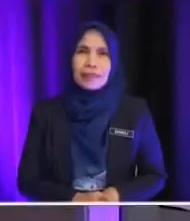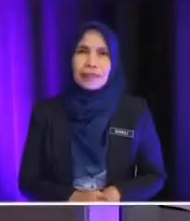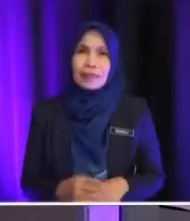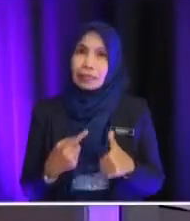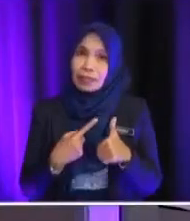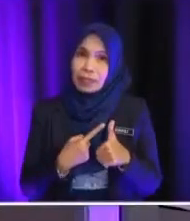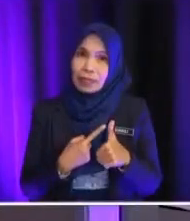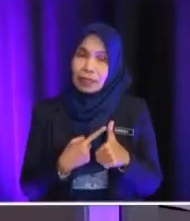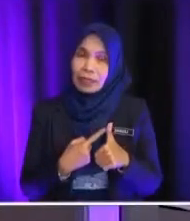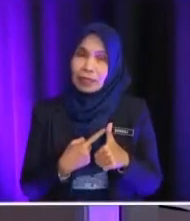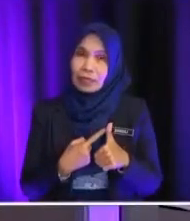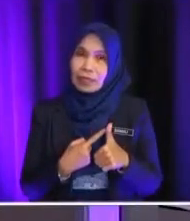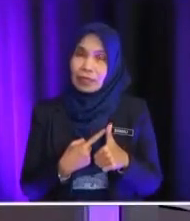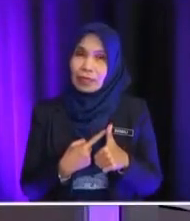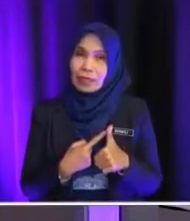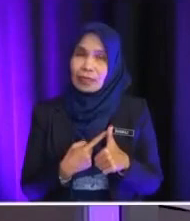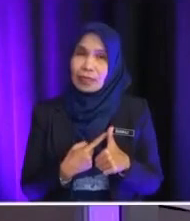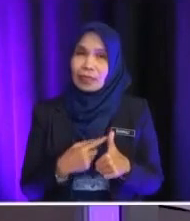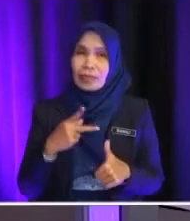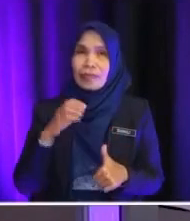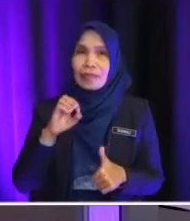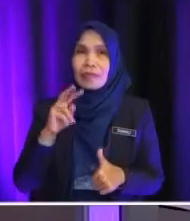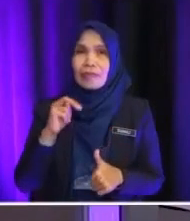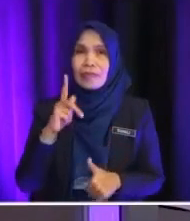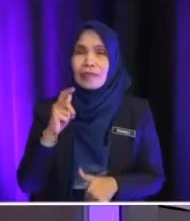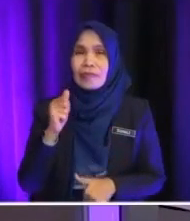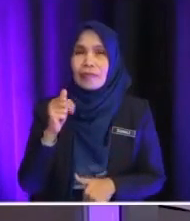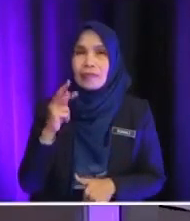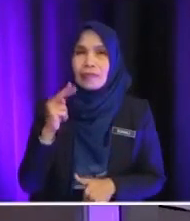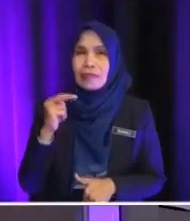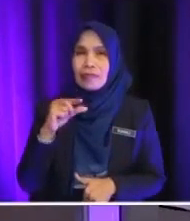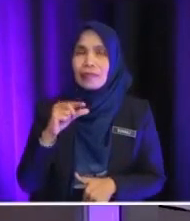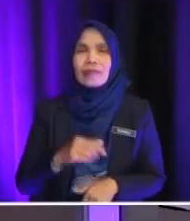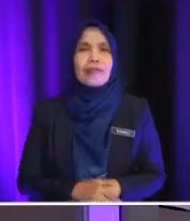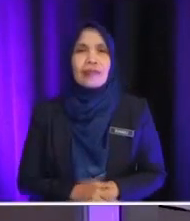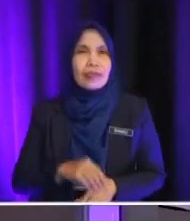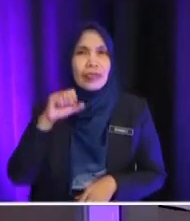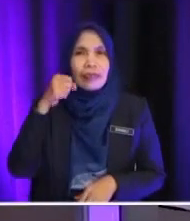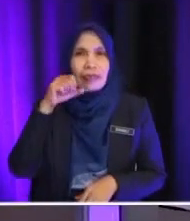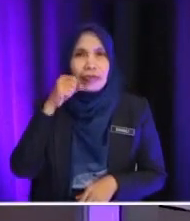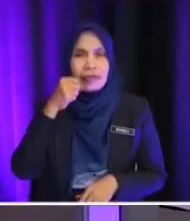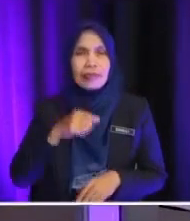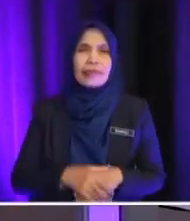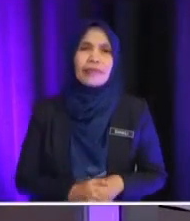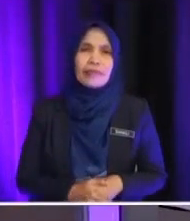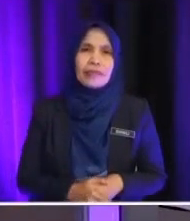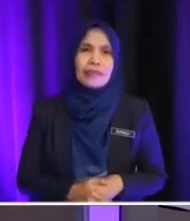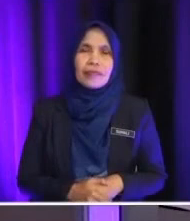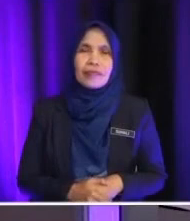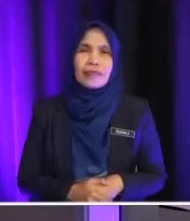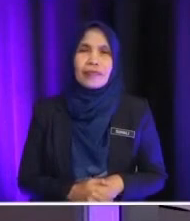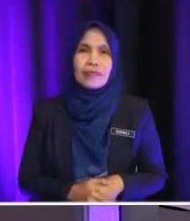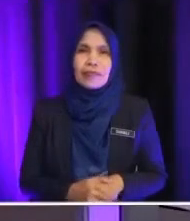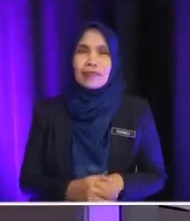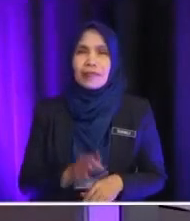adalah seperti ubi kentang. Okey. Okey, carrot, lobak merah, ataupun bawang. Maksudnya